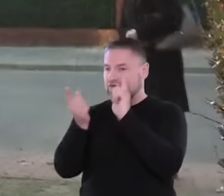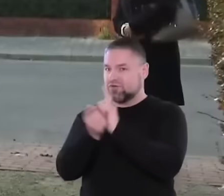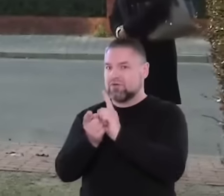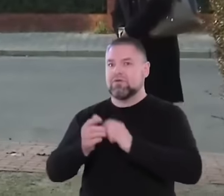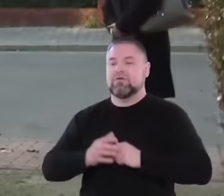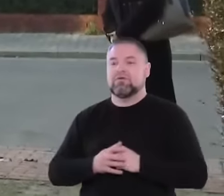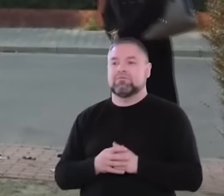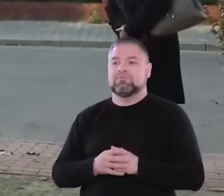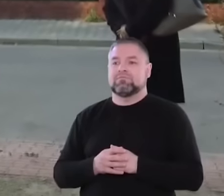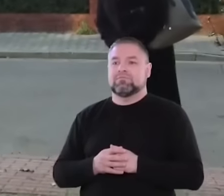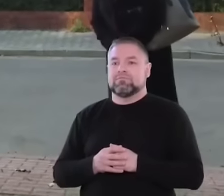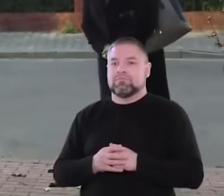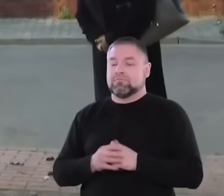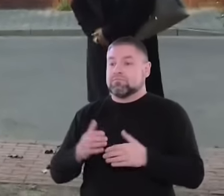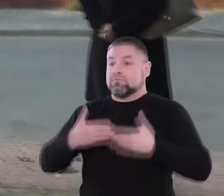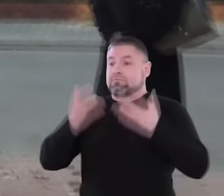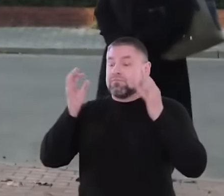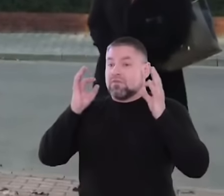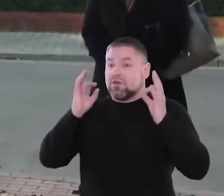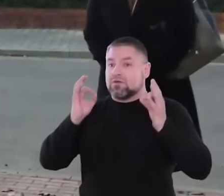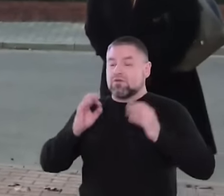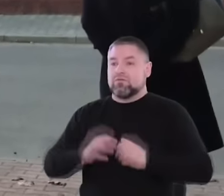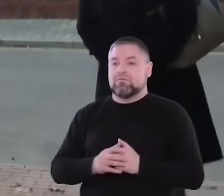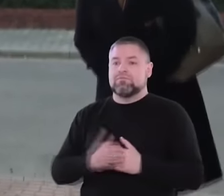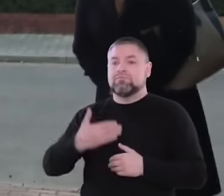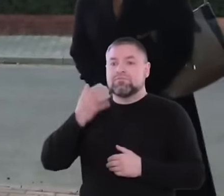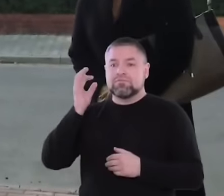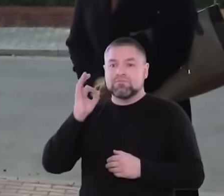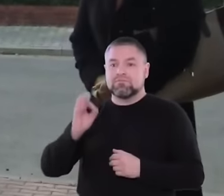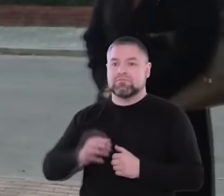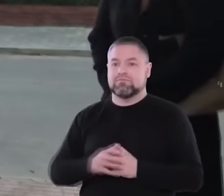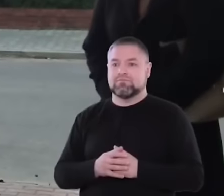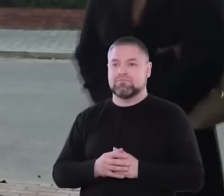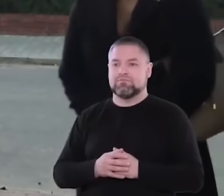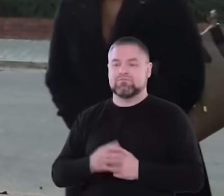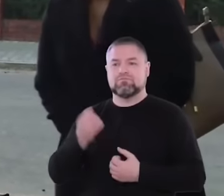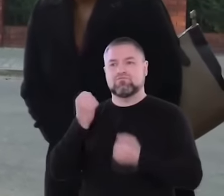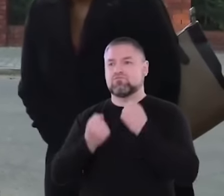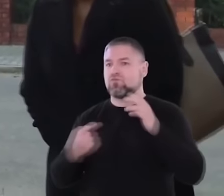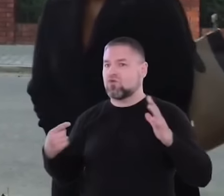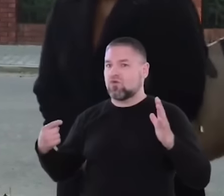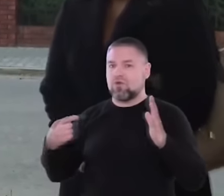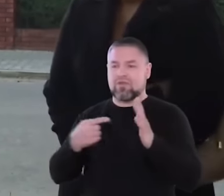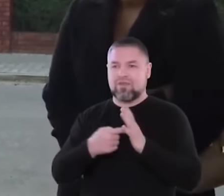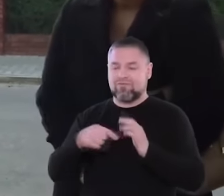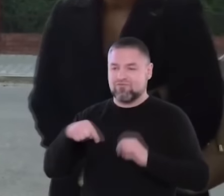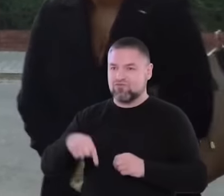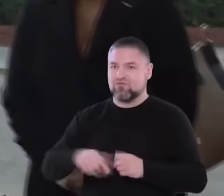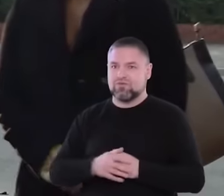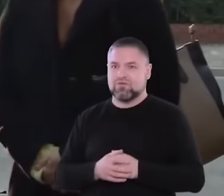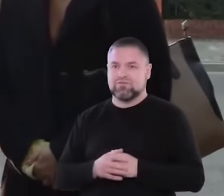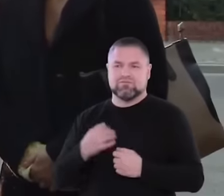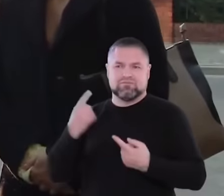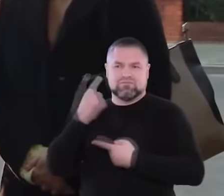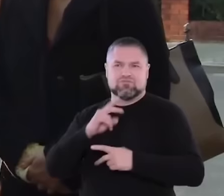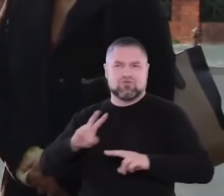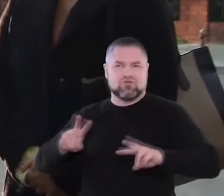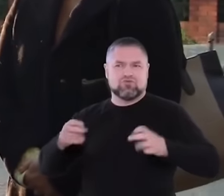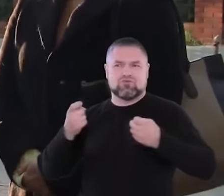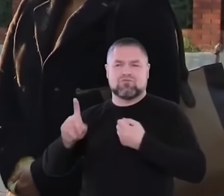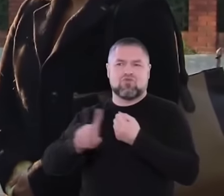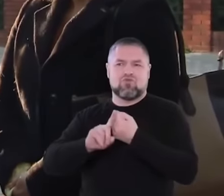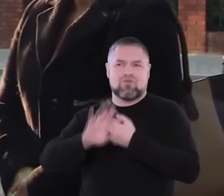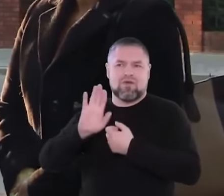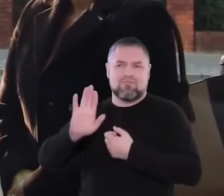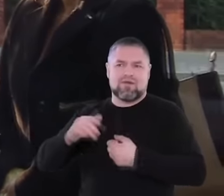to. Dzień dobry. Dzień dobry. Proszę. Trudno tu trafić. Zastanawiam się, skąd pan ma mój